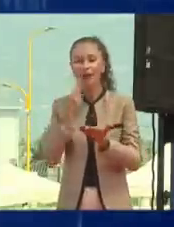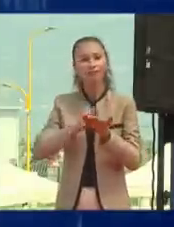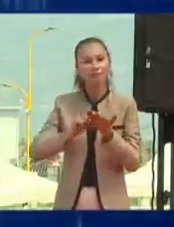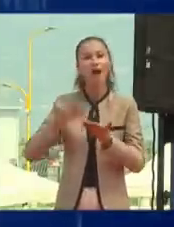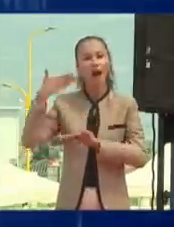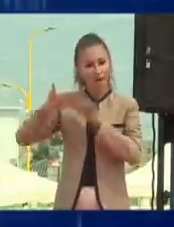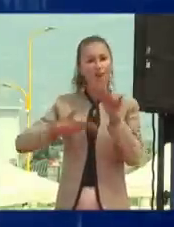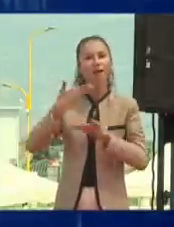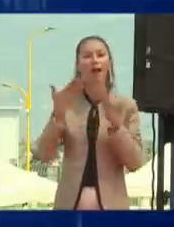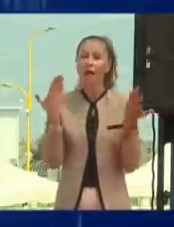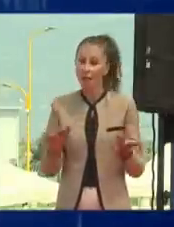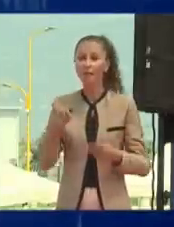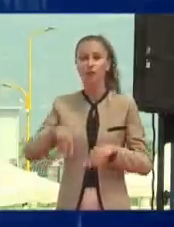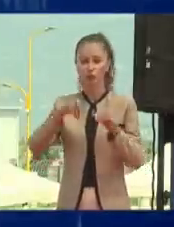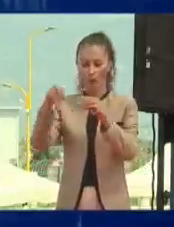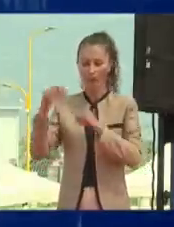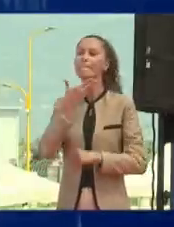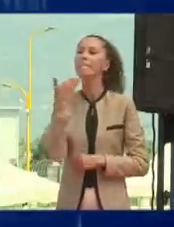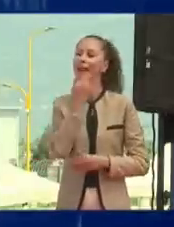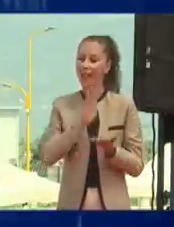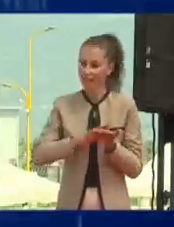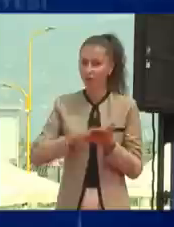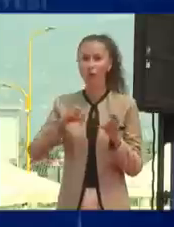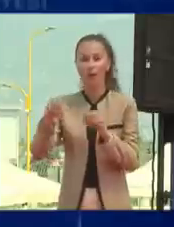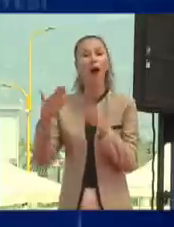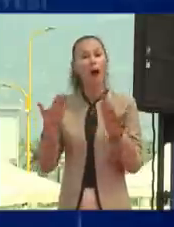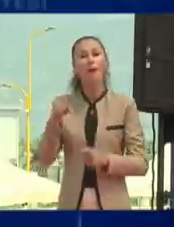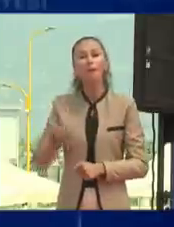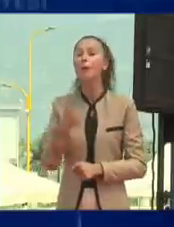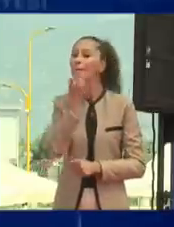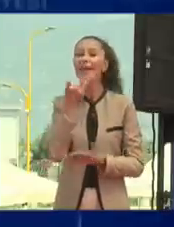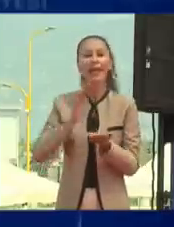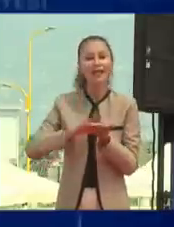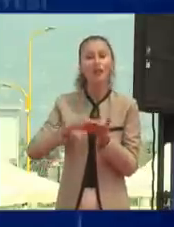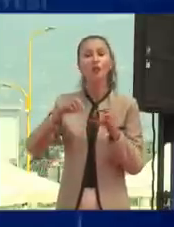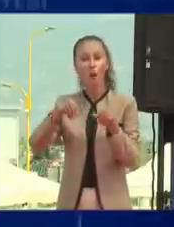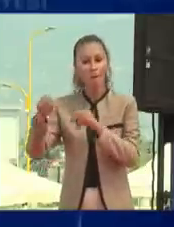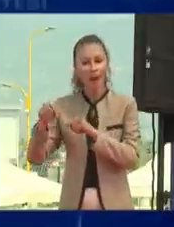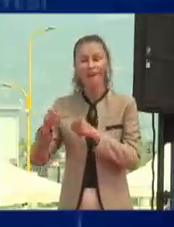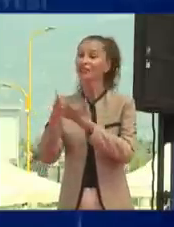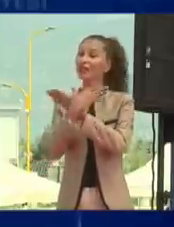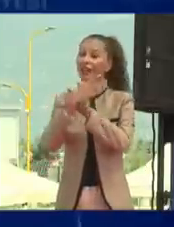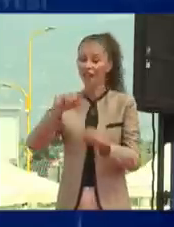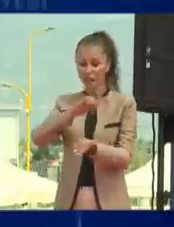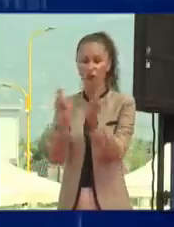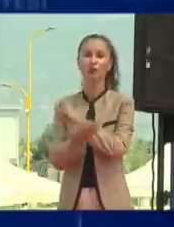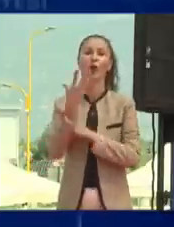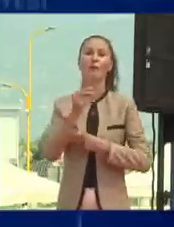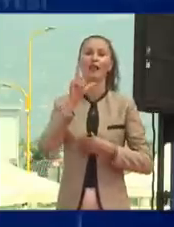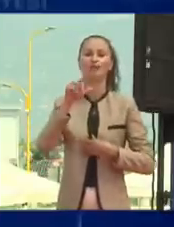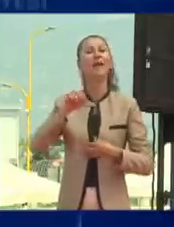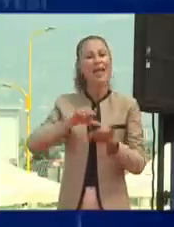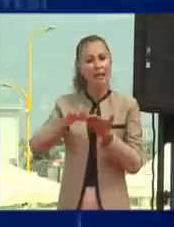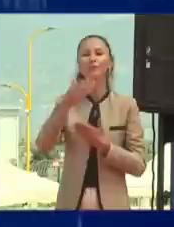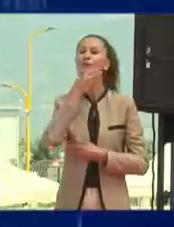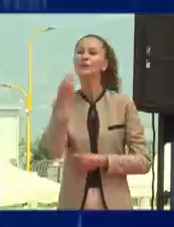anlattı. Elbette ki bu topraklar bereketli topraklar. Ama bu bereketli toprakları cennete dönüştürmemiz lazım. Hepimiz